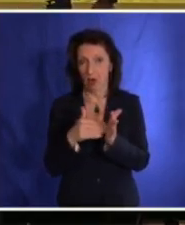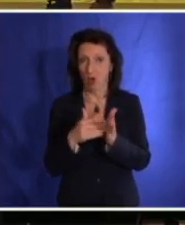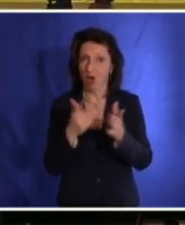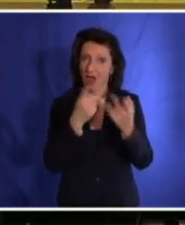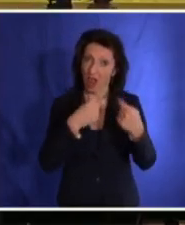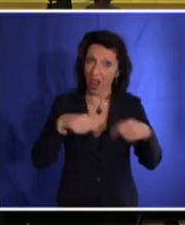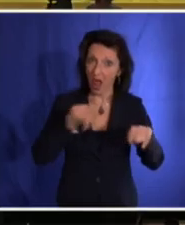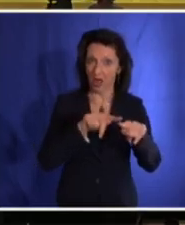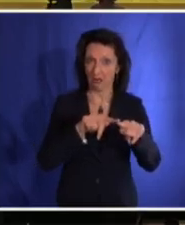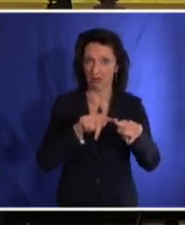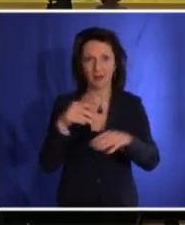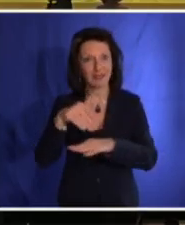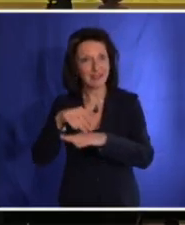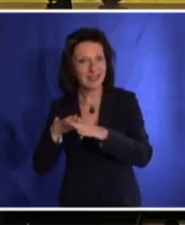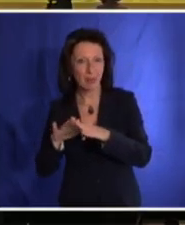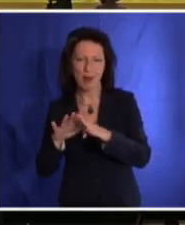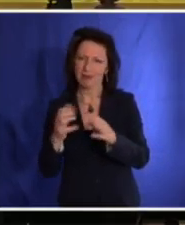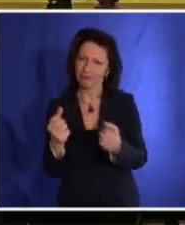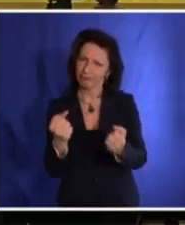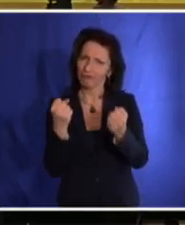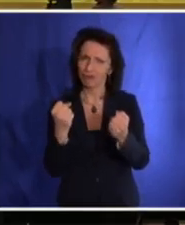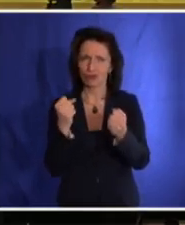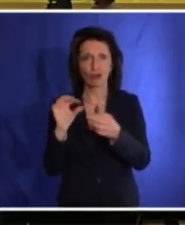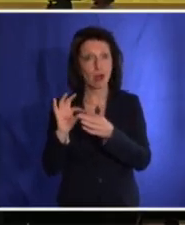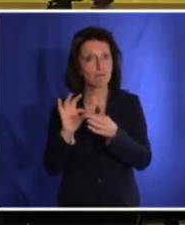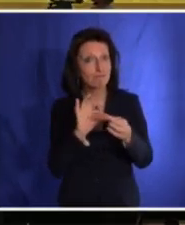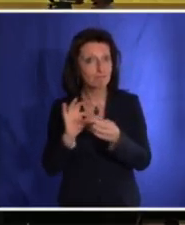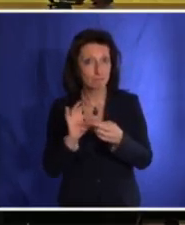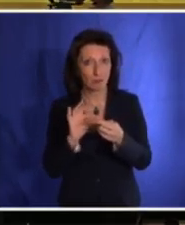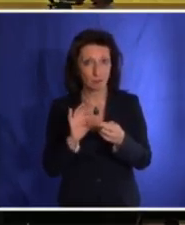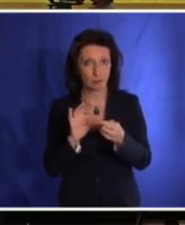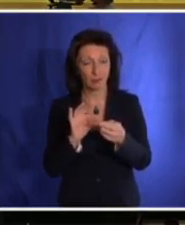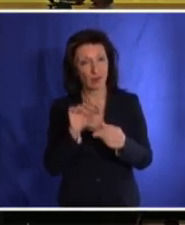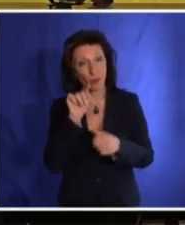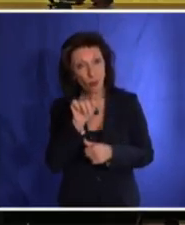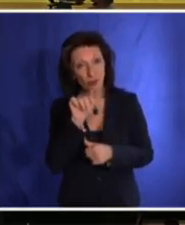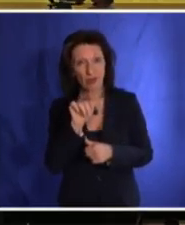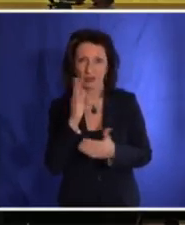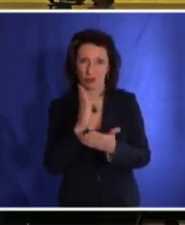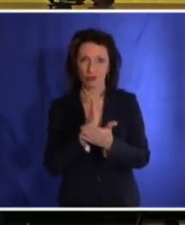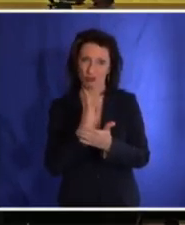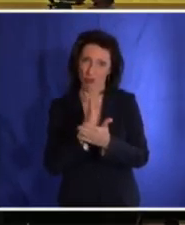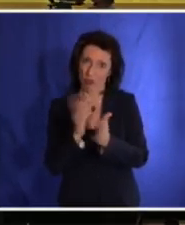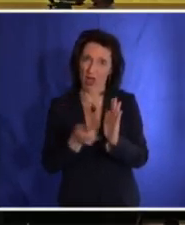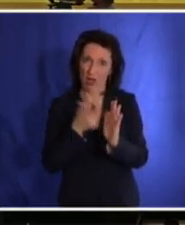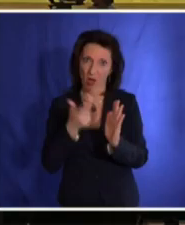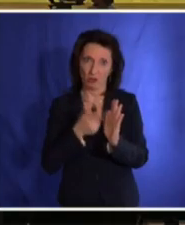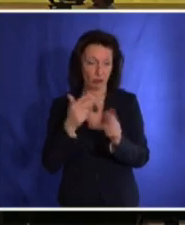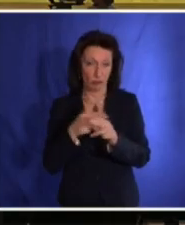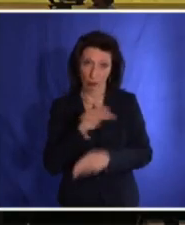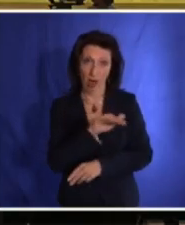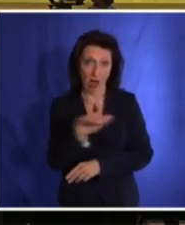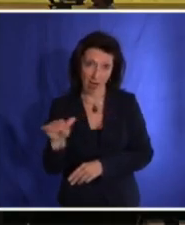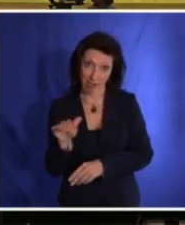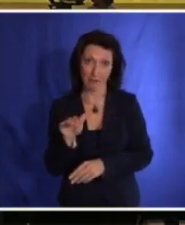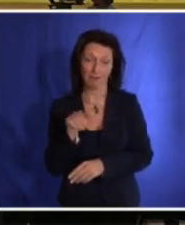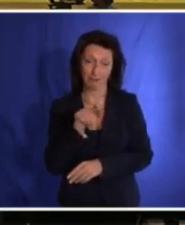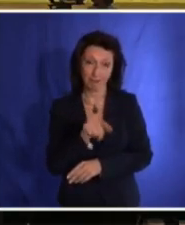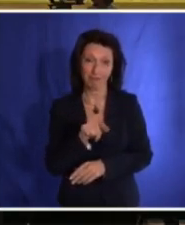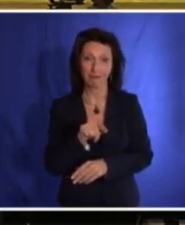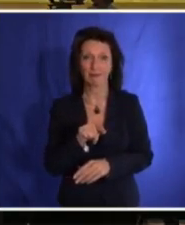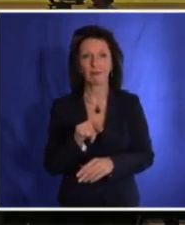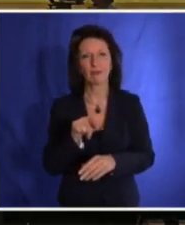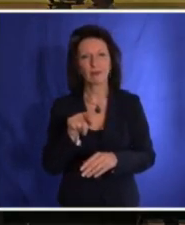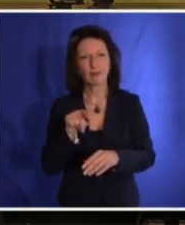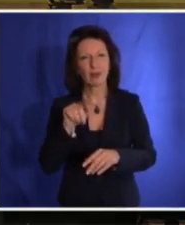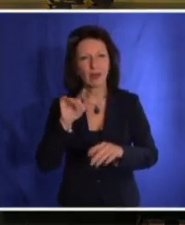und unseren Gemeinden. Und ich denke, da ist schon die erste große Herausforderung für uns alle drinnen. Wenn wir die